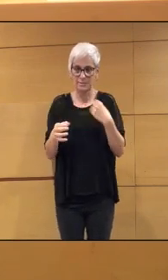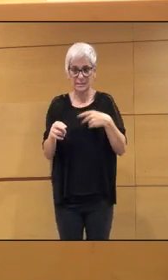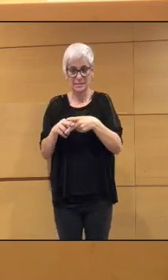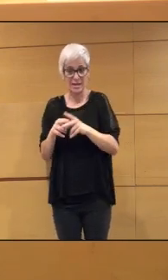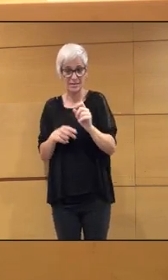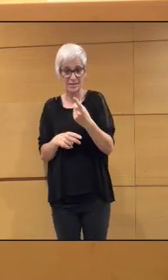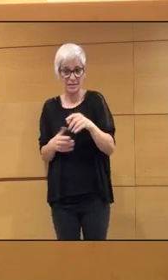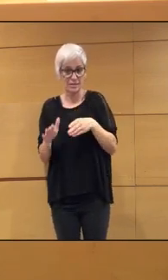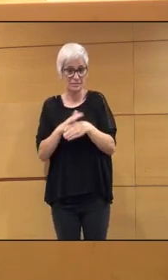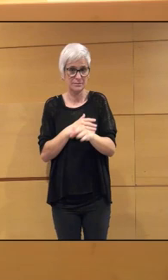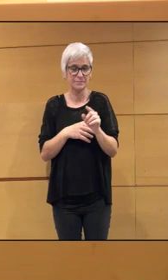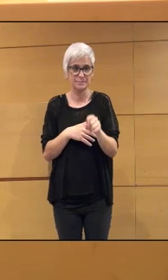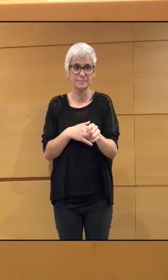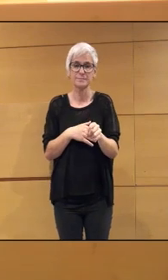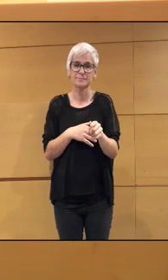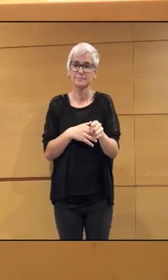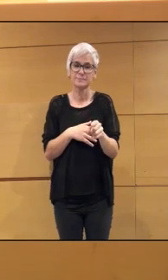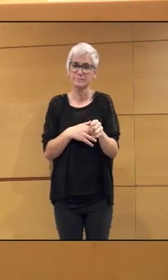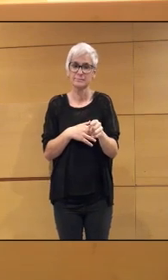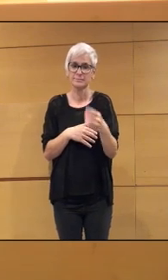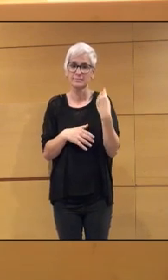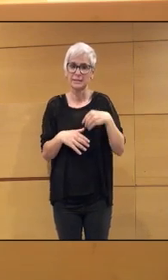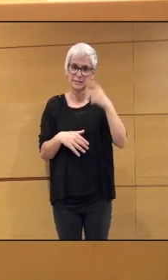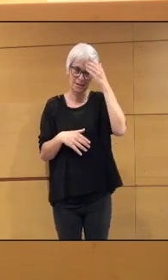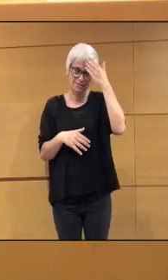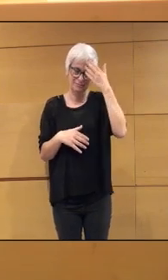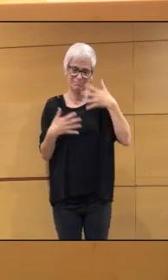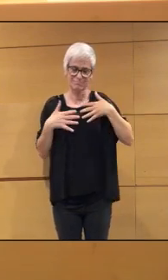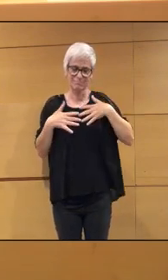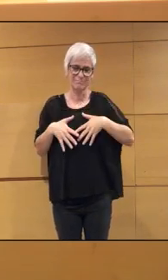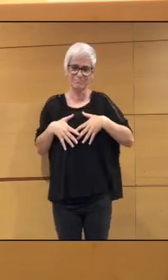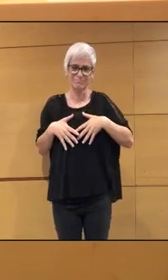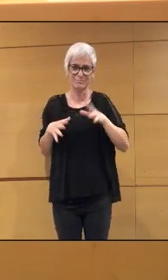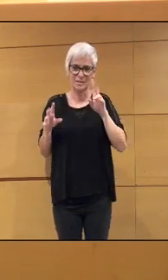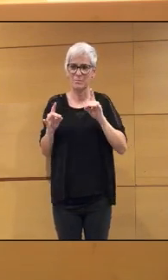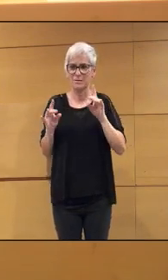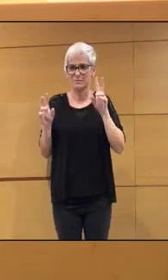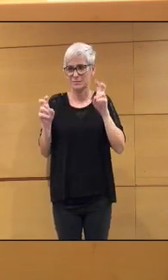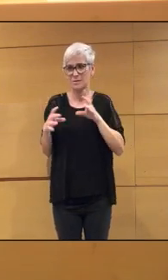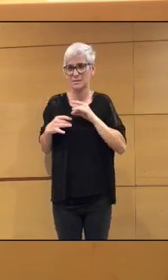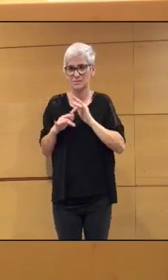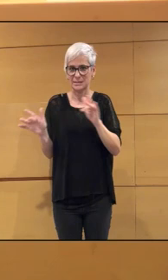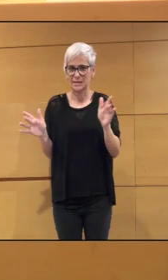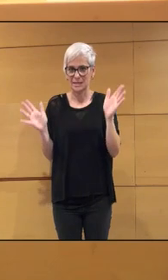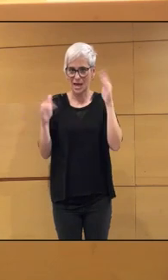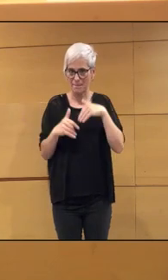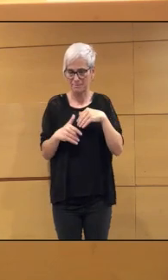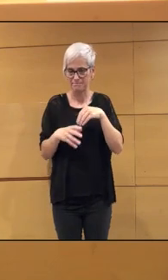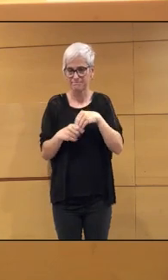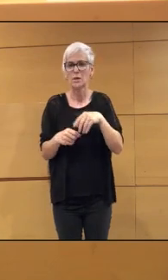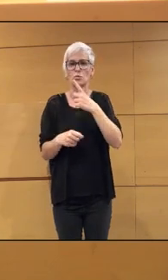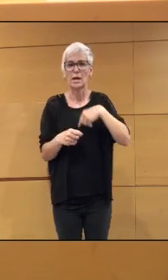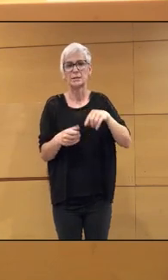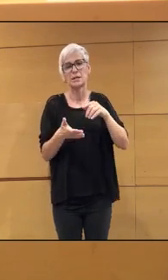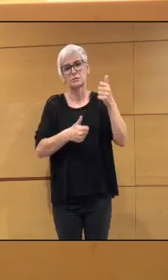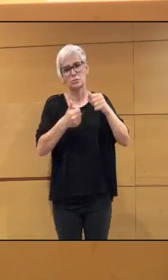eines digitals no tenen aquesta conscienciació d'accessibilitat. Hem posat a les contractacions